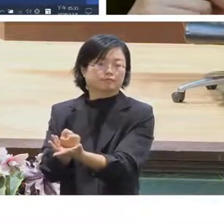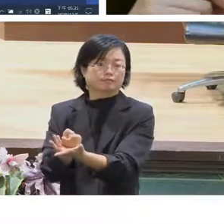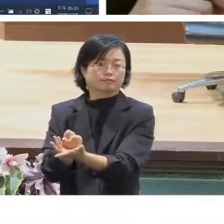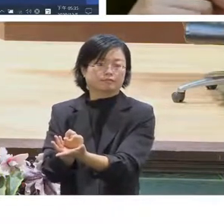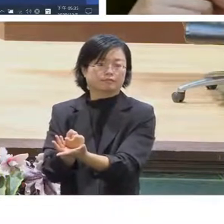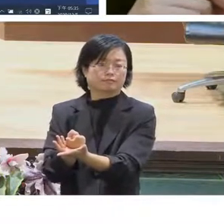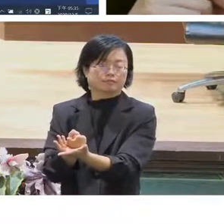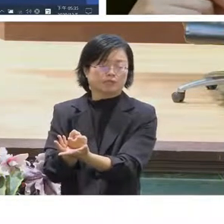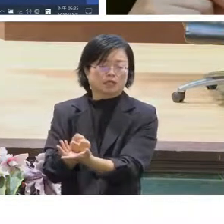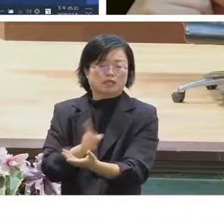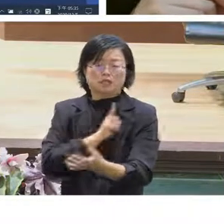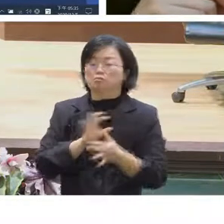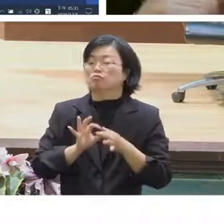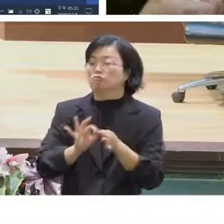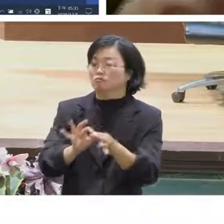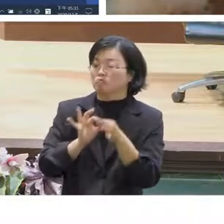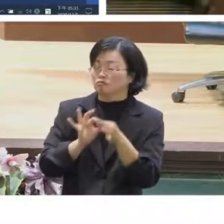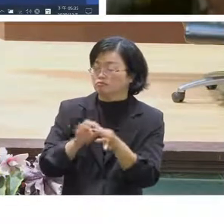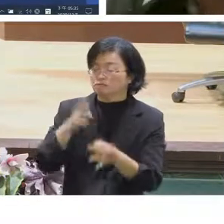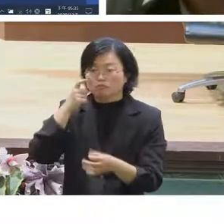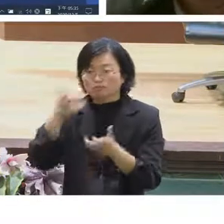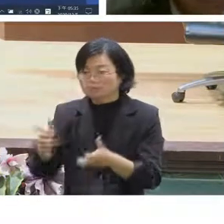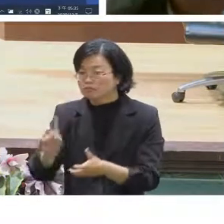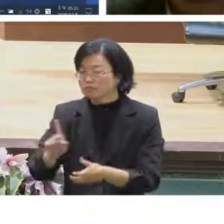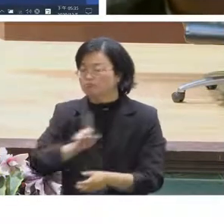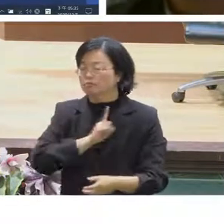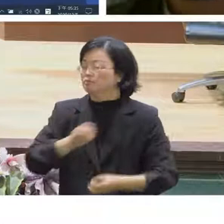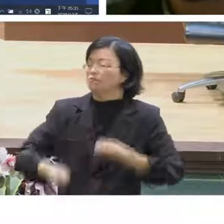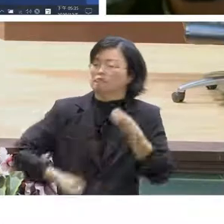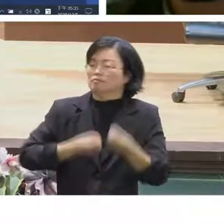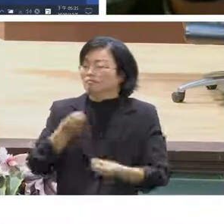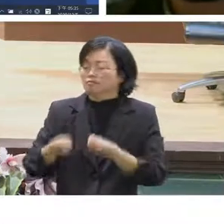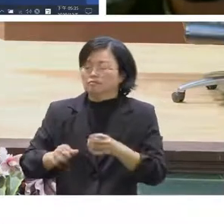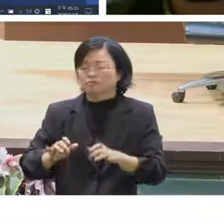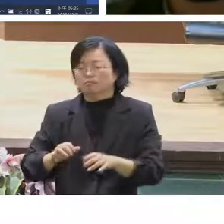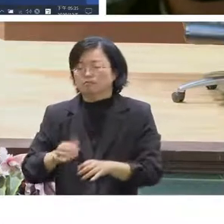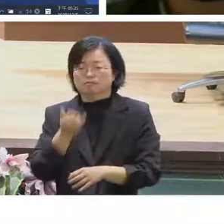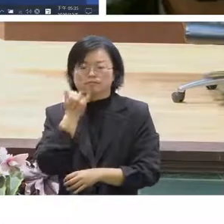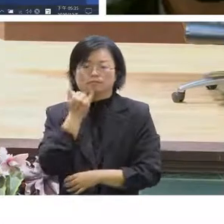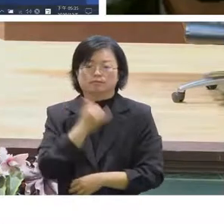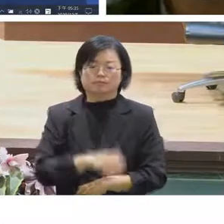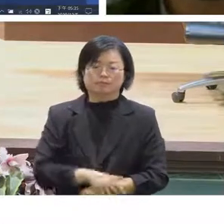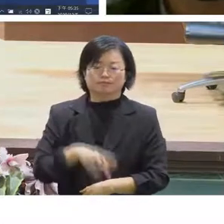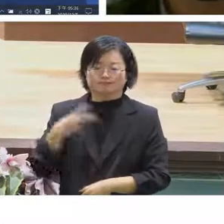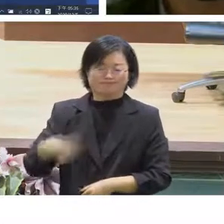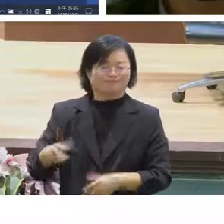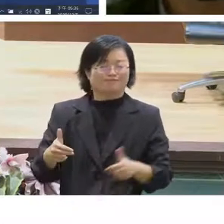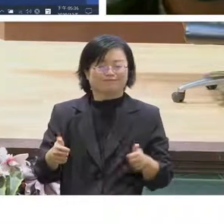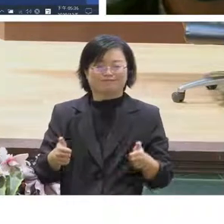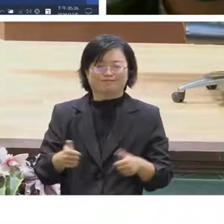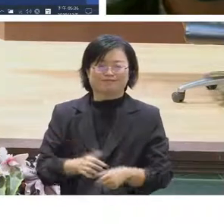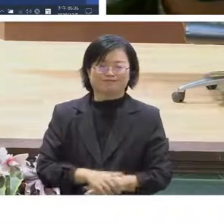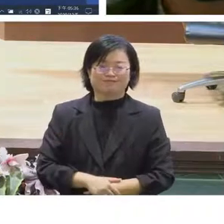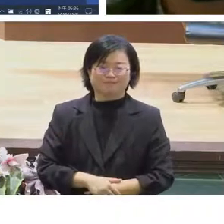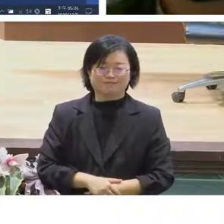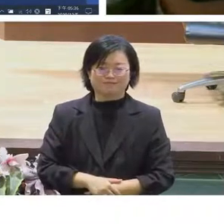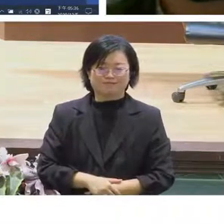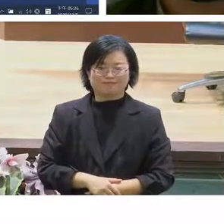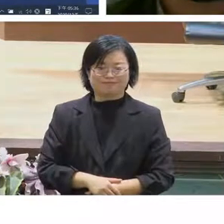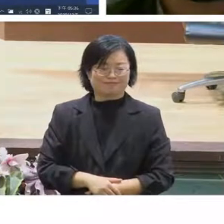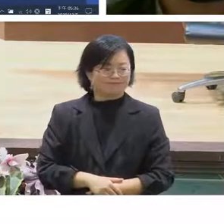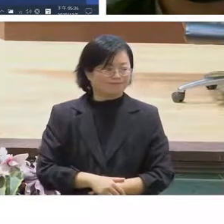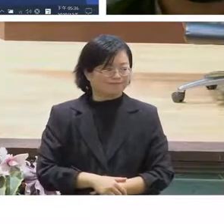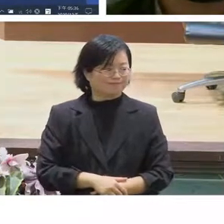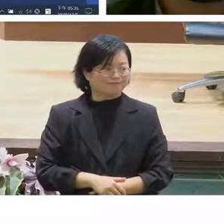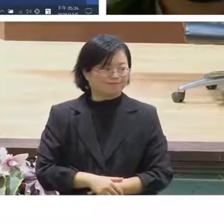想关注的议题去发挥这样子。 好，那我们再次谢谢 King 和 Brian。 那 Benjamin 有没有最后一点